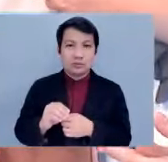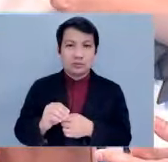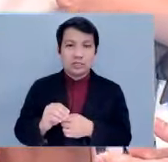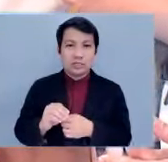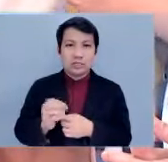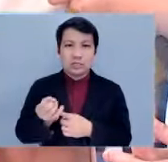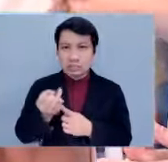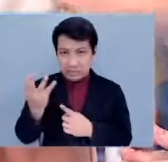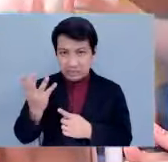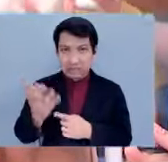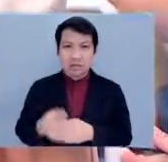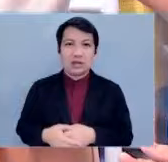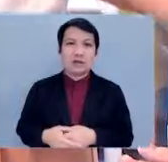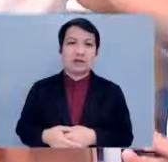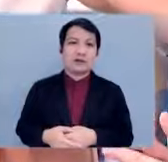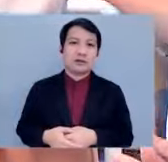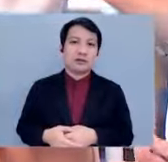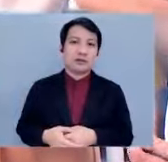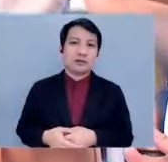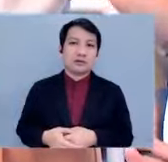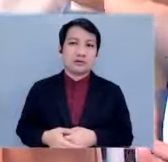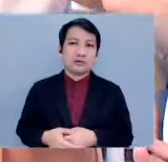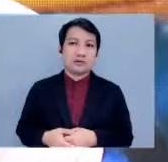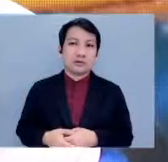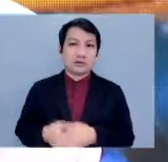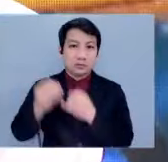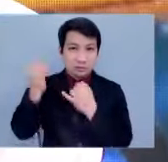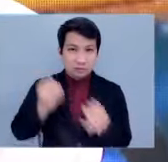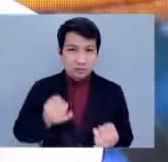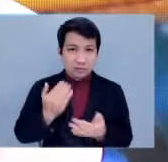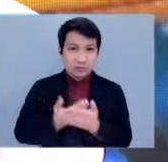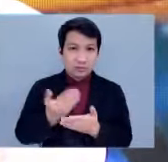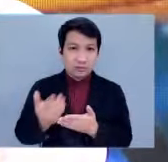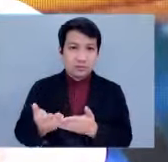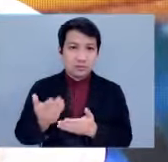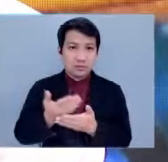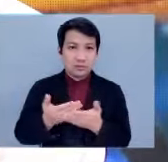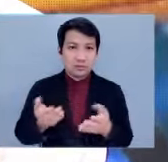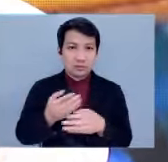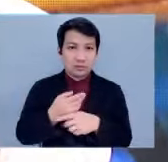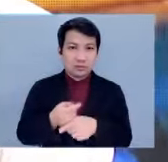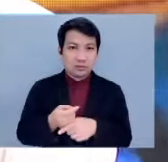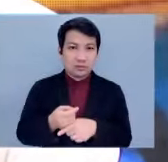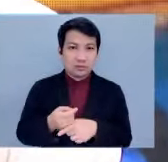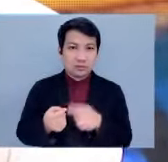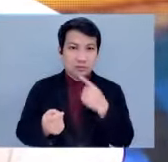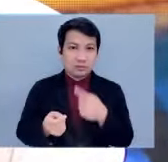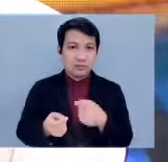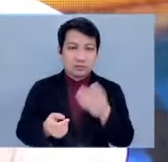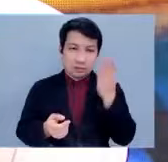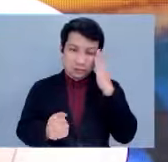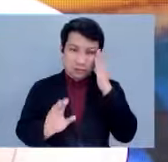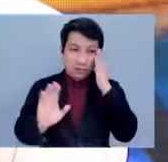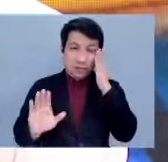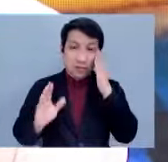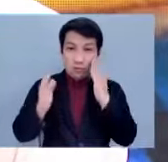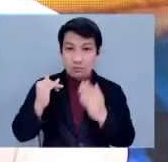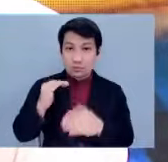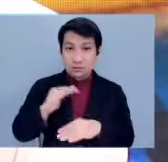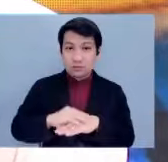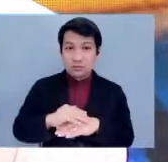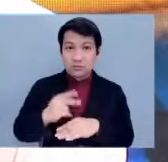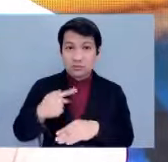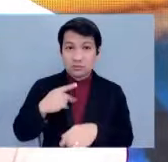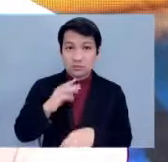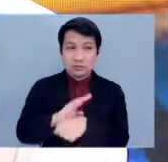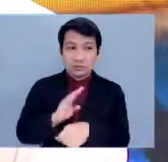Minimum order quantity. Yes. Kasi pag nag-i-import ka or bumibili ka, nag-manufacture ka, kailangan ganun, alam mo yon. Kasi may mga negosyo na hindi